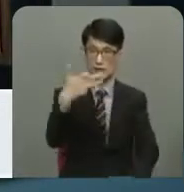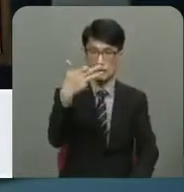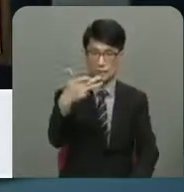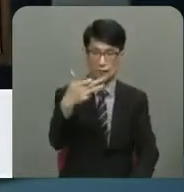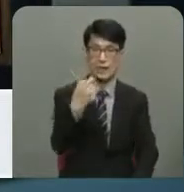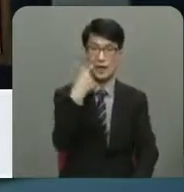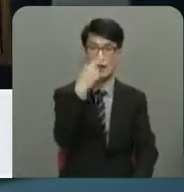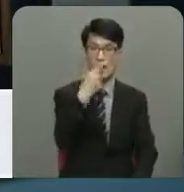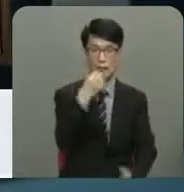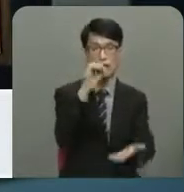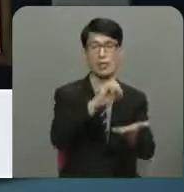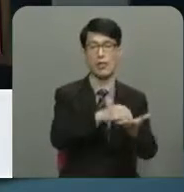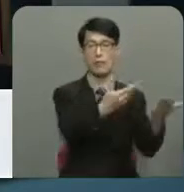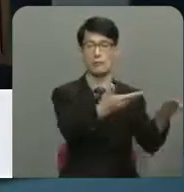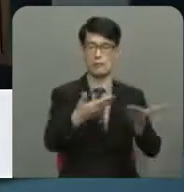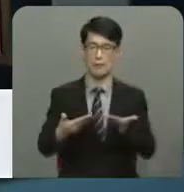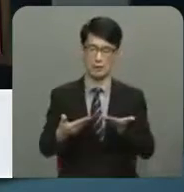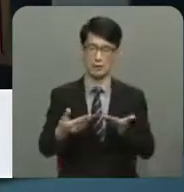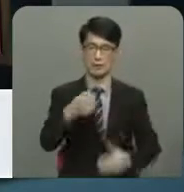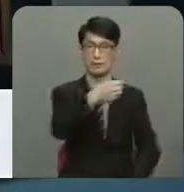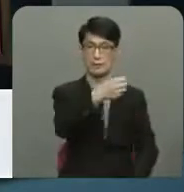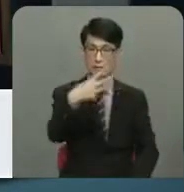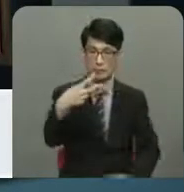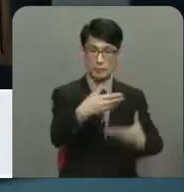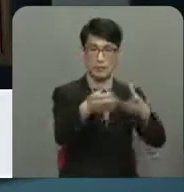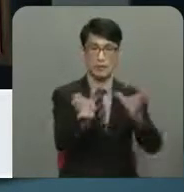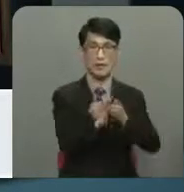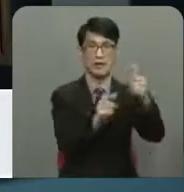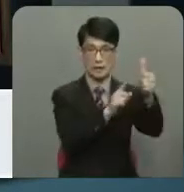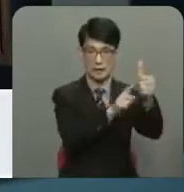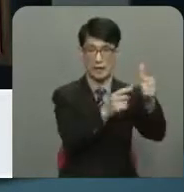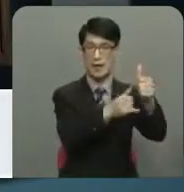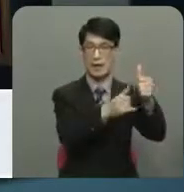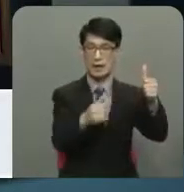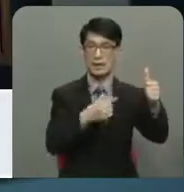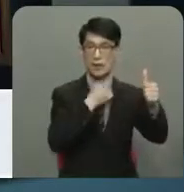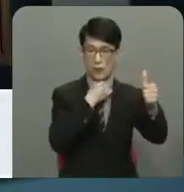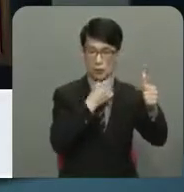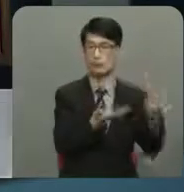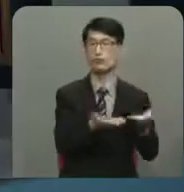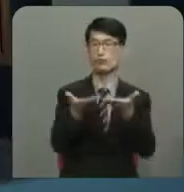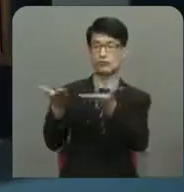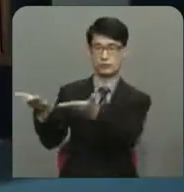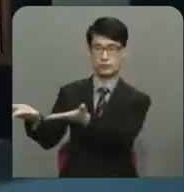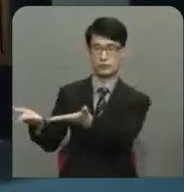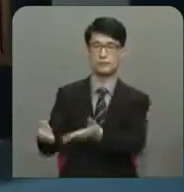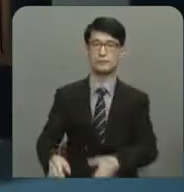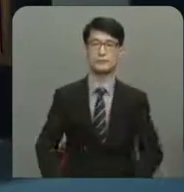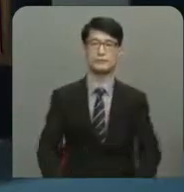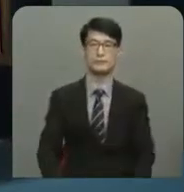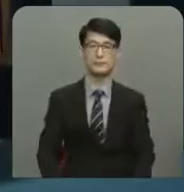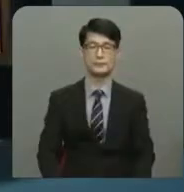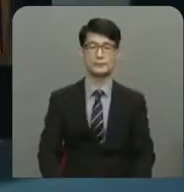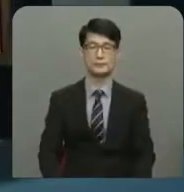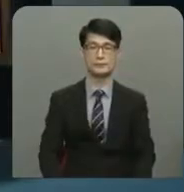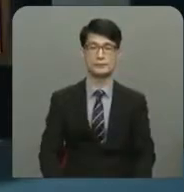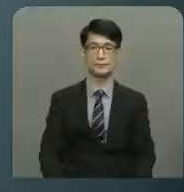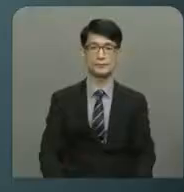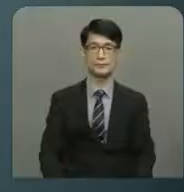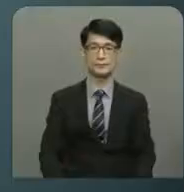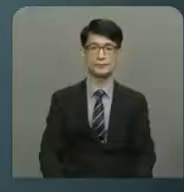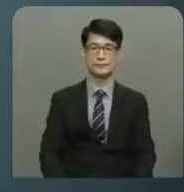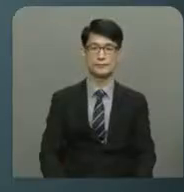양구로 돌아왔습니다. 고 이건희 삼성그룹 회장의 유족의 뜻에 따른 겁니다. 박상용 기자가 소개합니다.